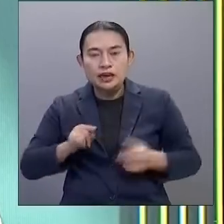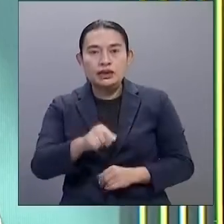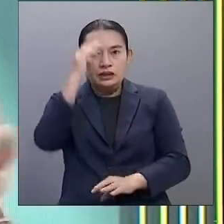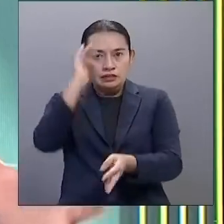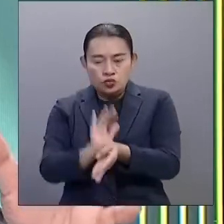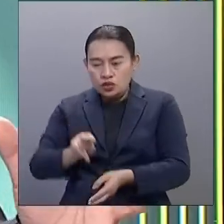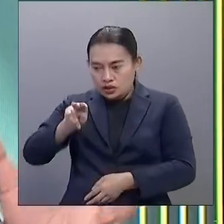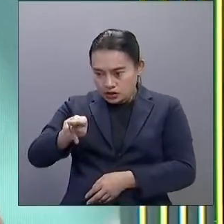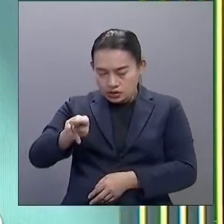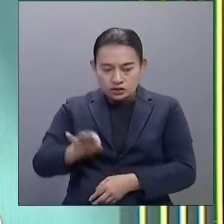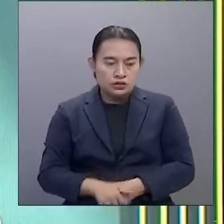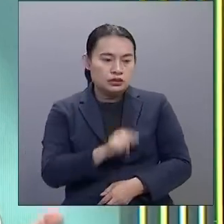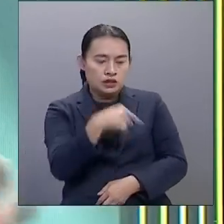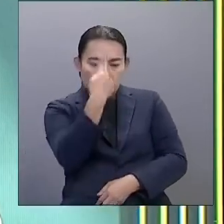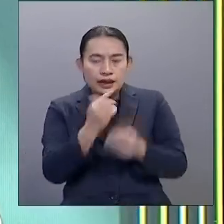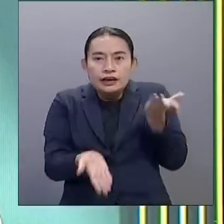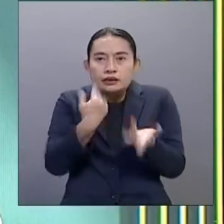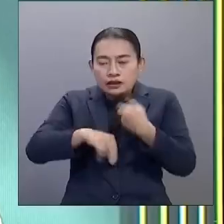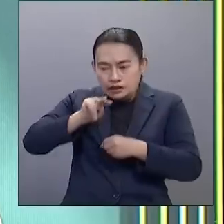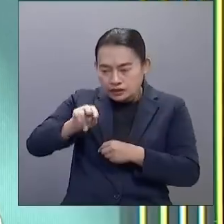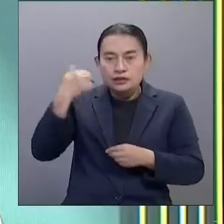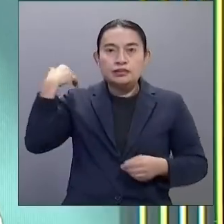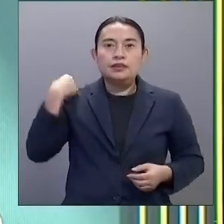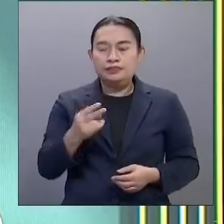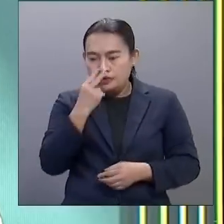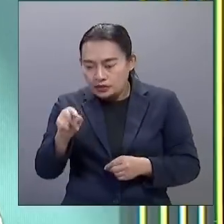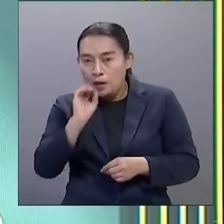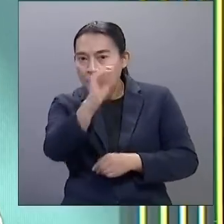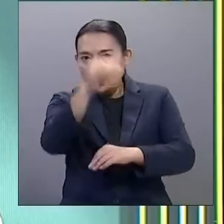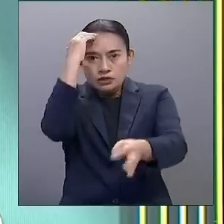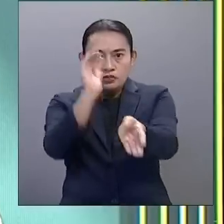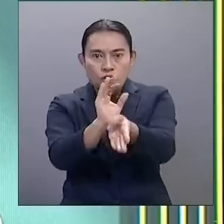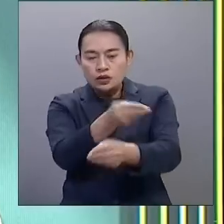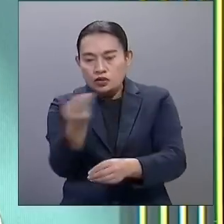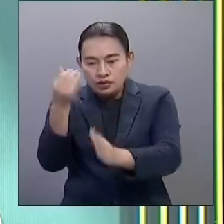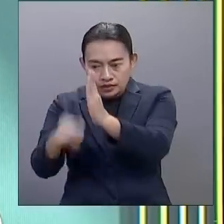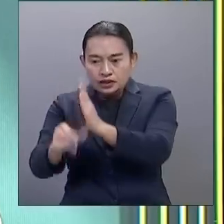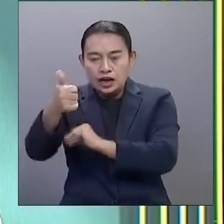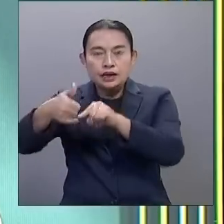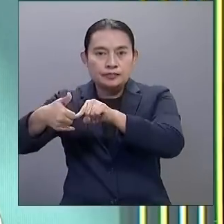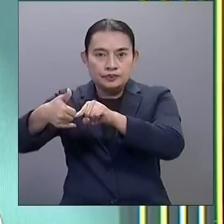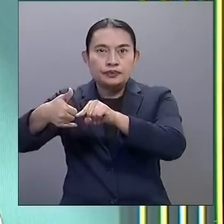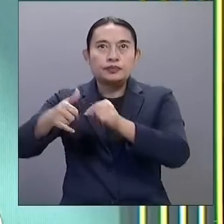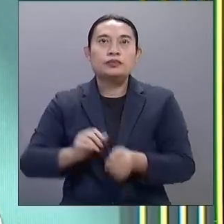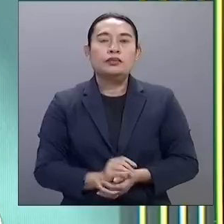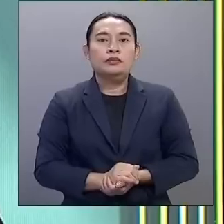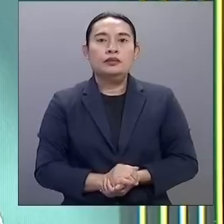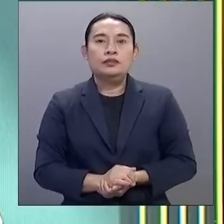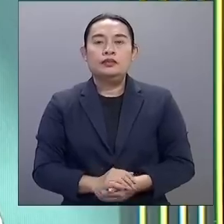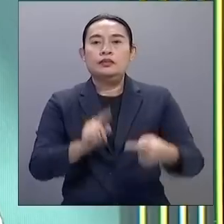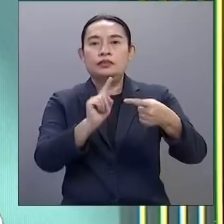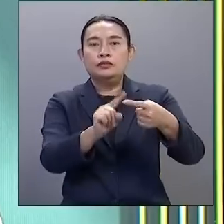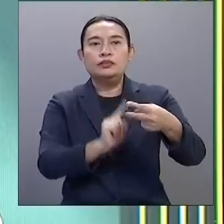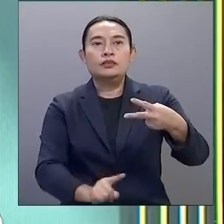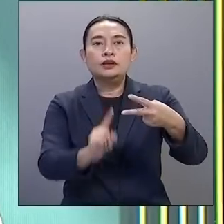นะครับหรือใครเห็นการกระทำความผิดในลักษณะนี้ไปแจ้งตำรวจตำรวจต้องดำเนินคดีได้ทันทีไม่ต้องมีผู้เสียหายซะด้วยซ้ำนะครับในส่วนที่2